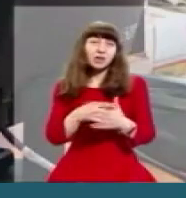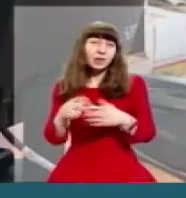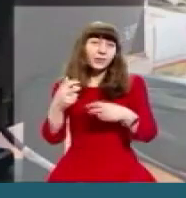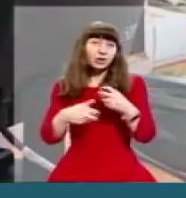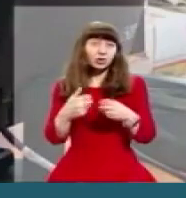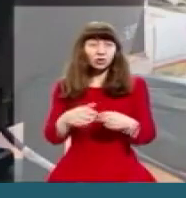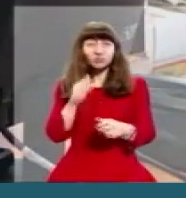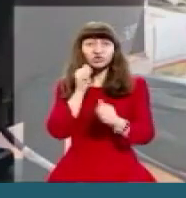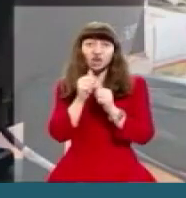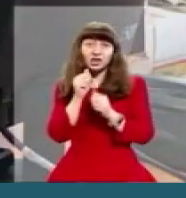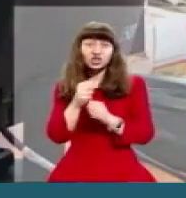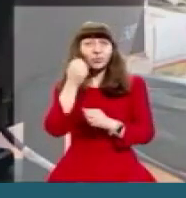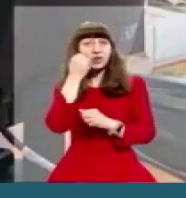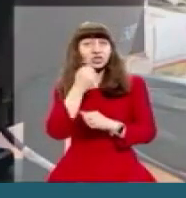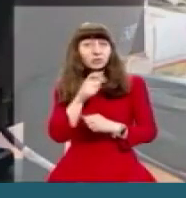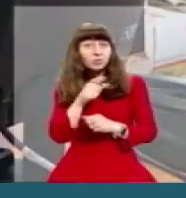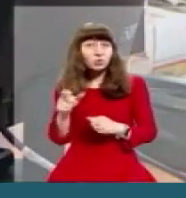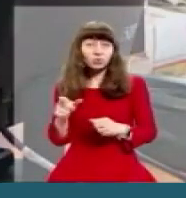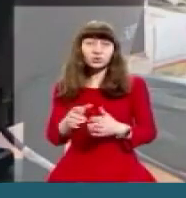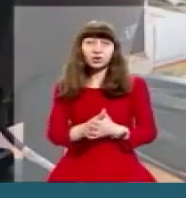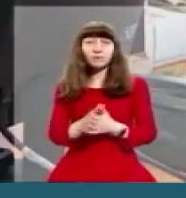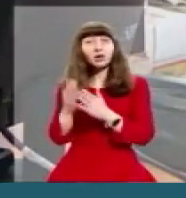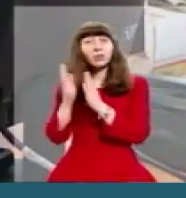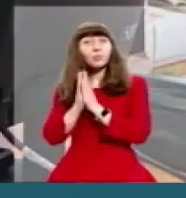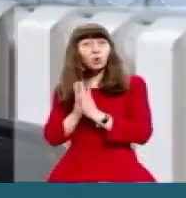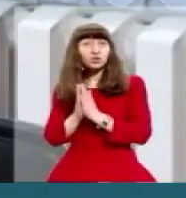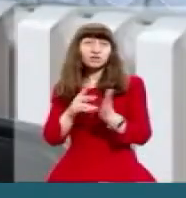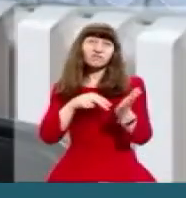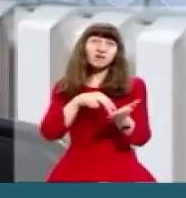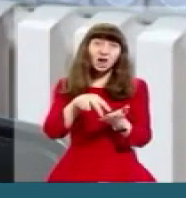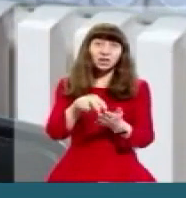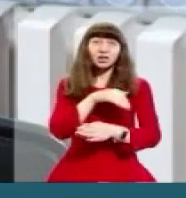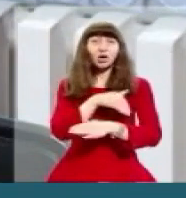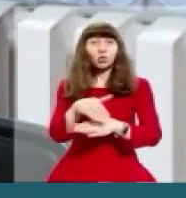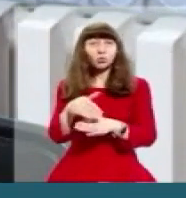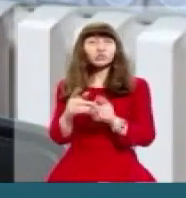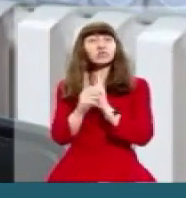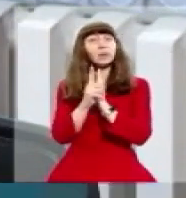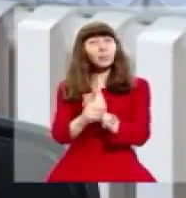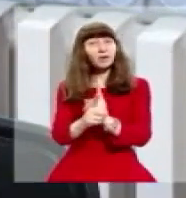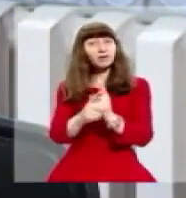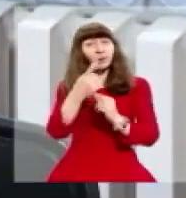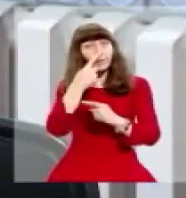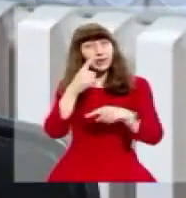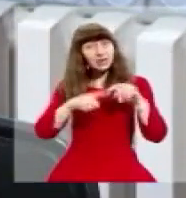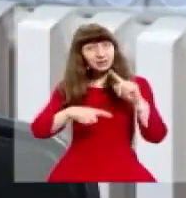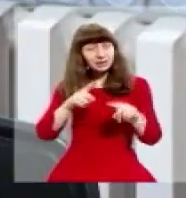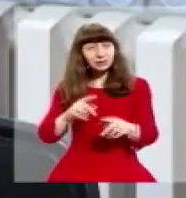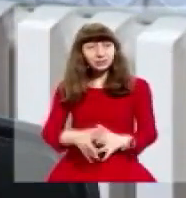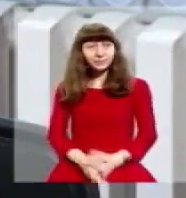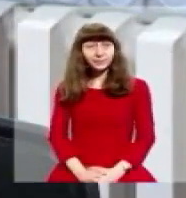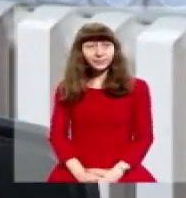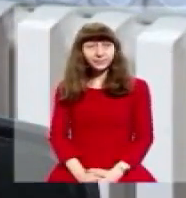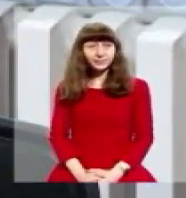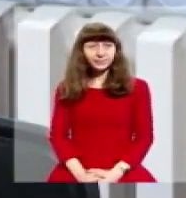подвержены люди пожилого возраста. Им советуют выходить на улицу в сопровождении близких. Ввиду нынешних погодных условий наиболее часто поступают